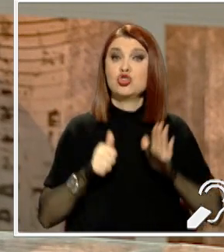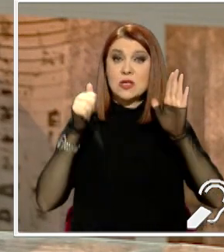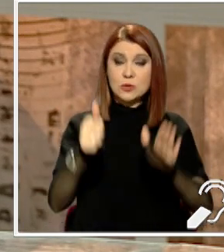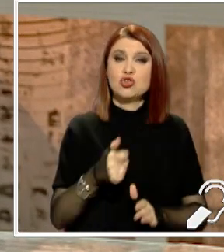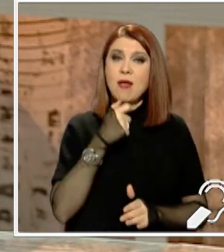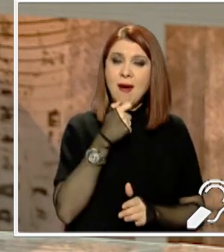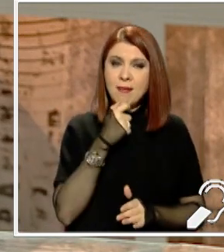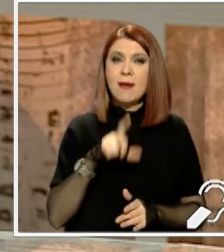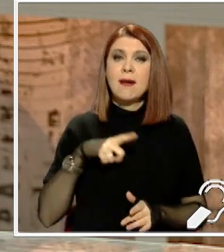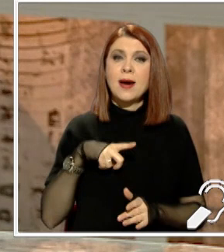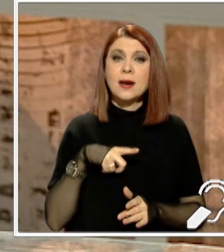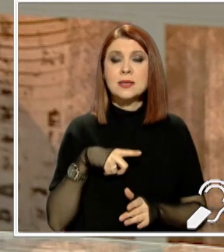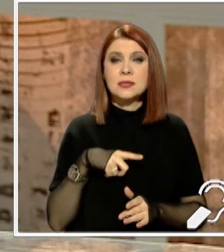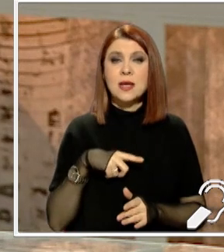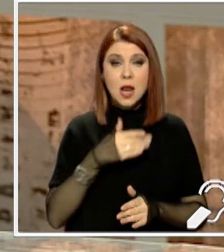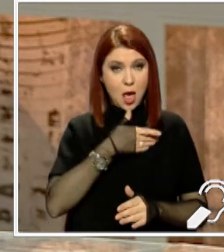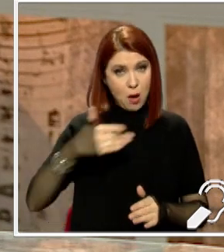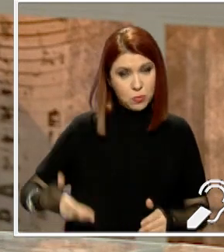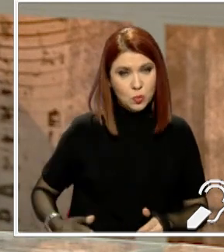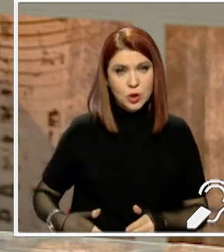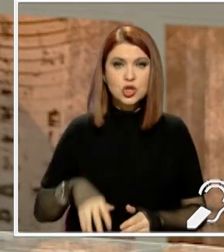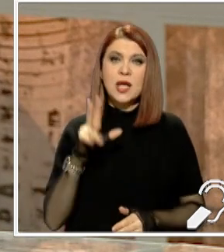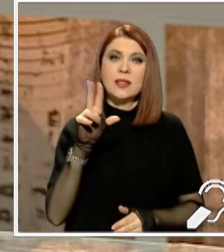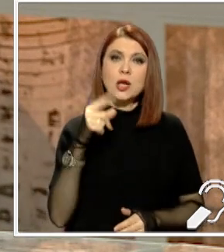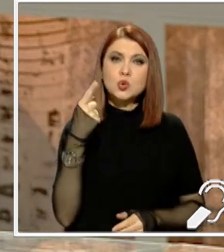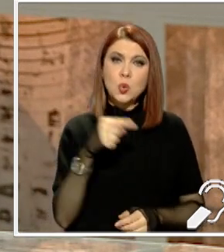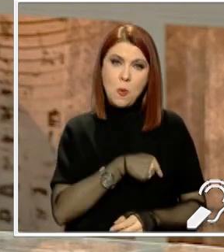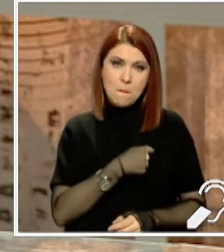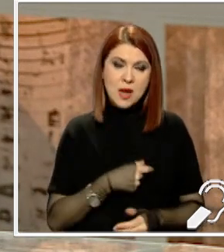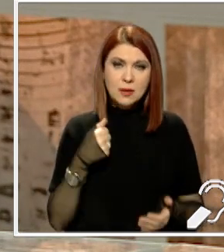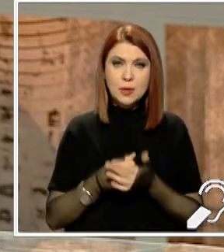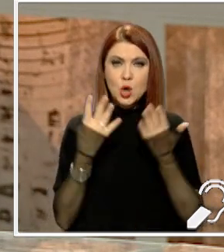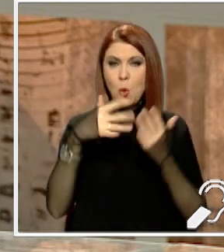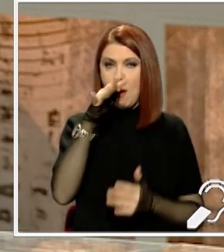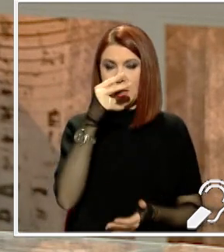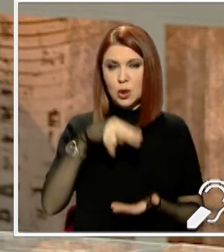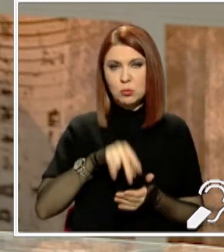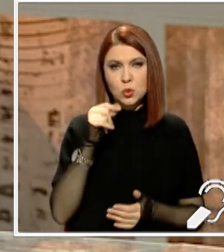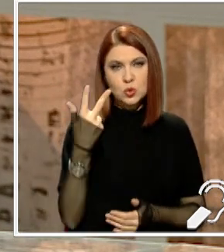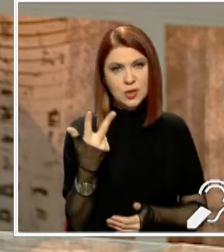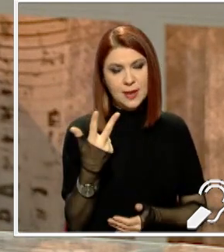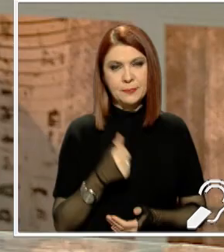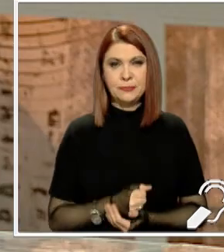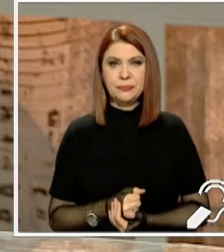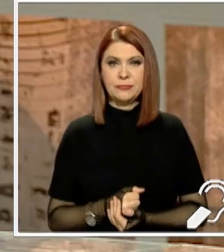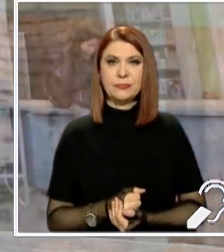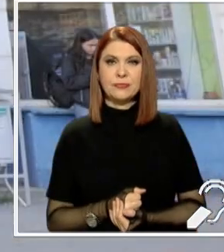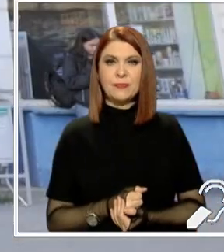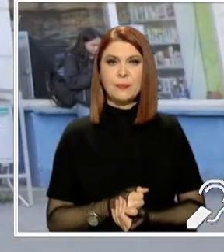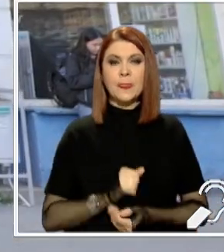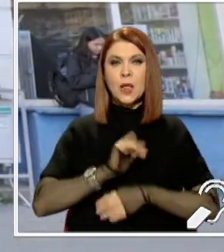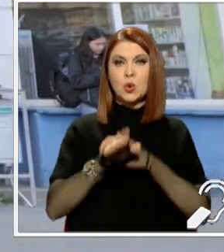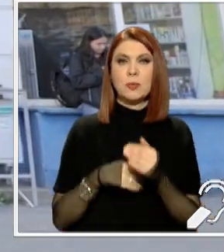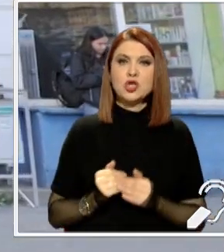16, care se va derula fizic la București în perioada 31 martie-9 aprilie 2023. După